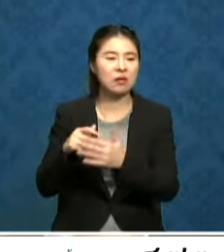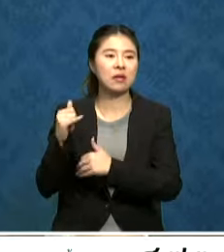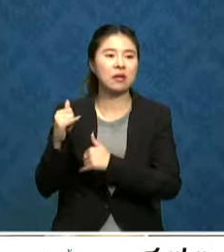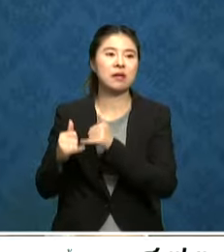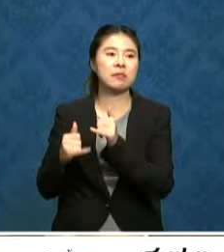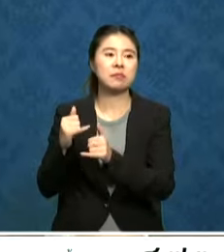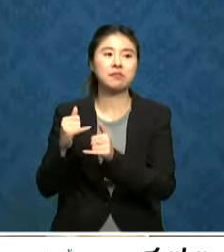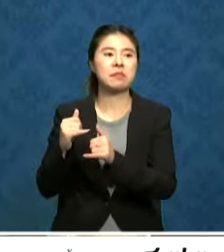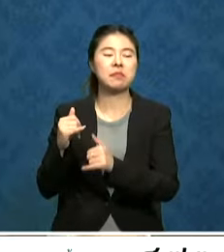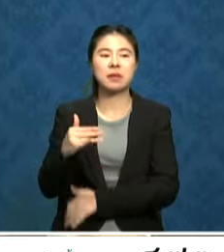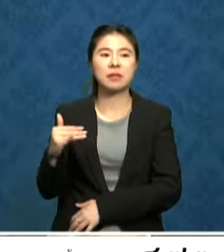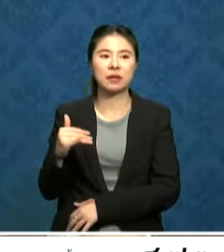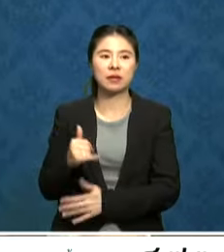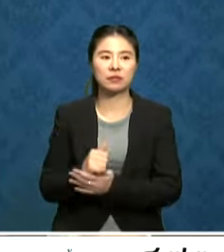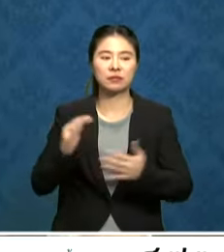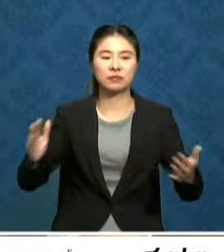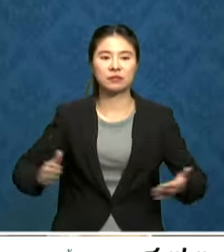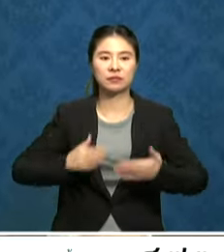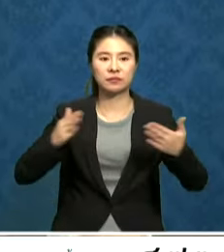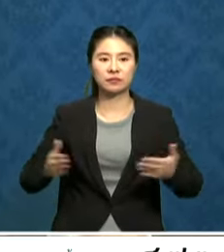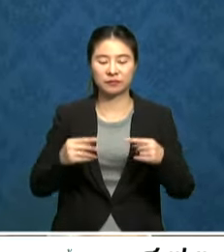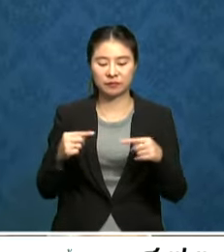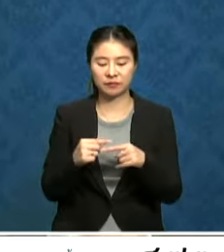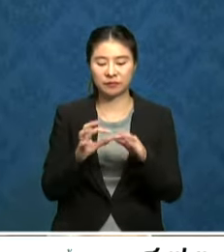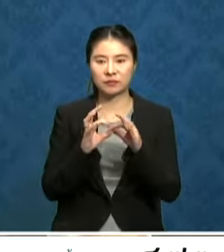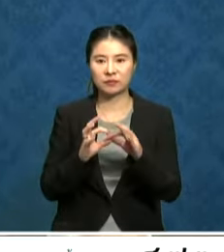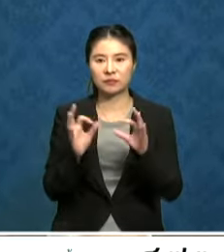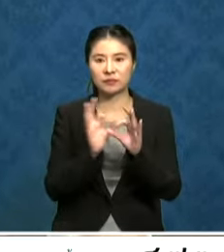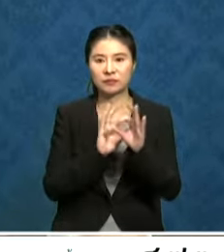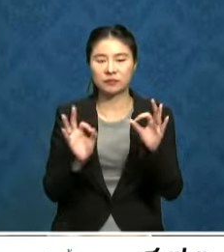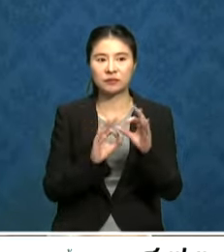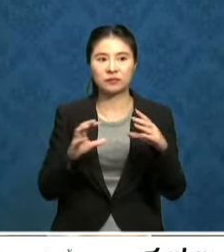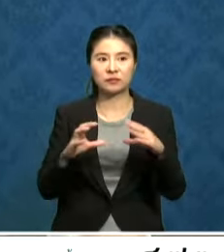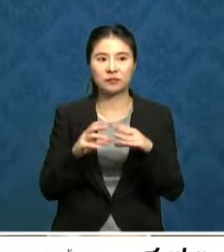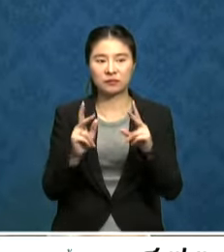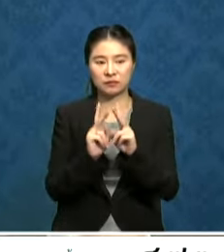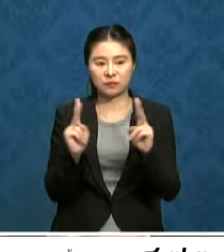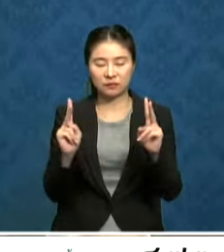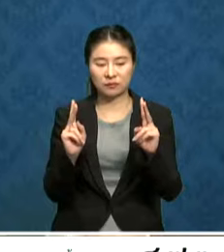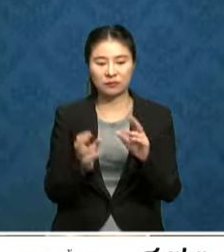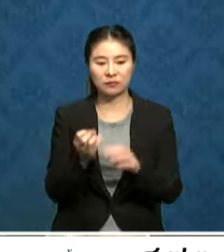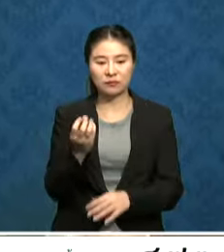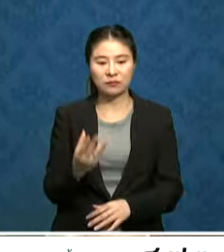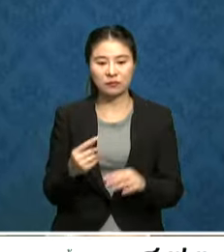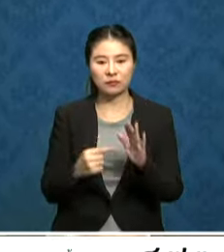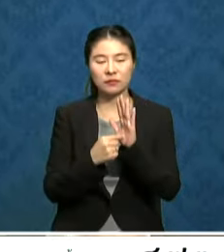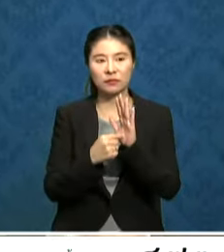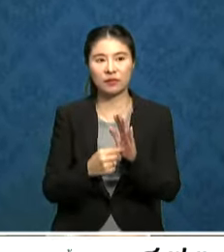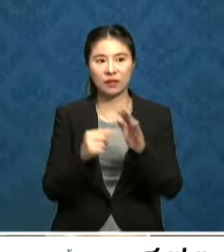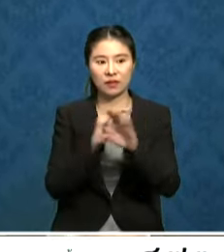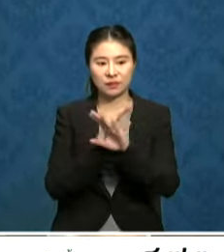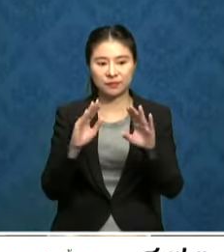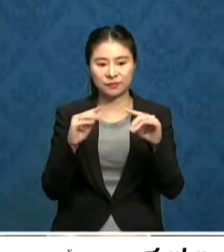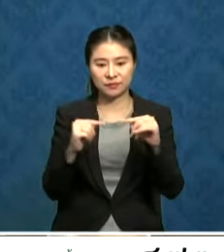ดิฉันได้กล่าวไปค่ะดิฉันจึงขอสนับสนุนและยืนตามเนื้อหาของทางกรรมาธิการเสียงข้างมากที่เสนอให้ยกเลิกเงื่อน